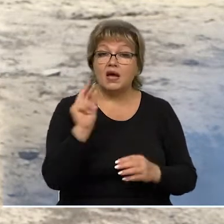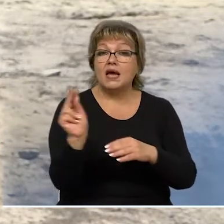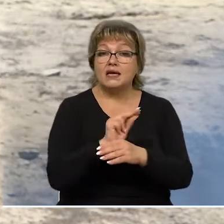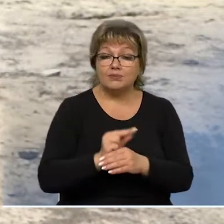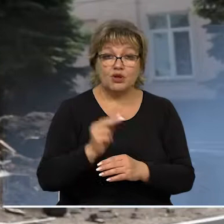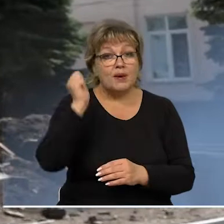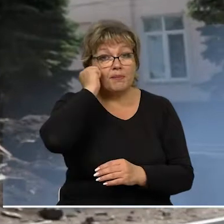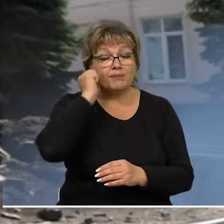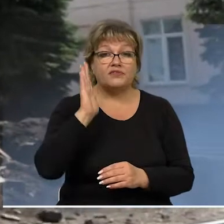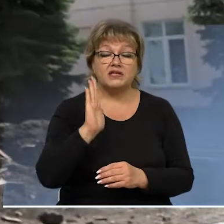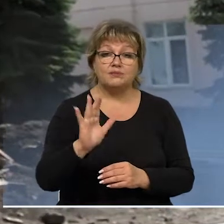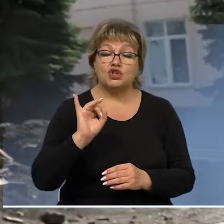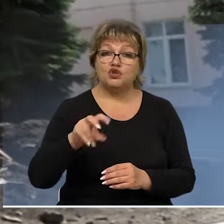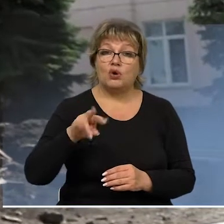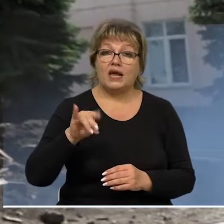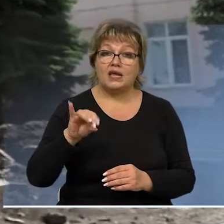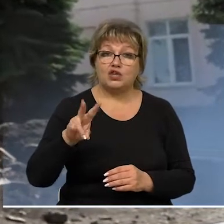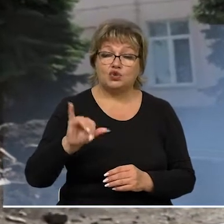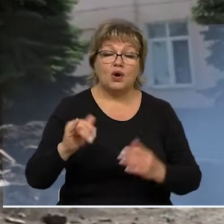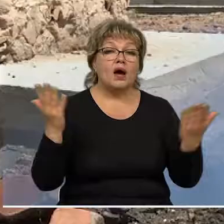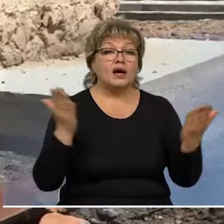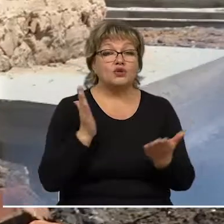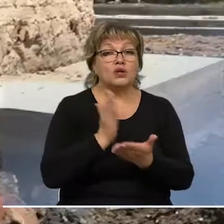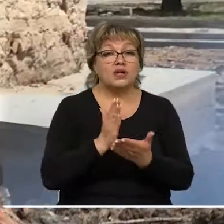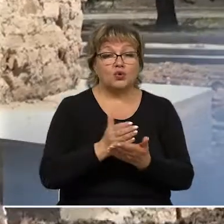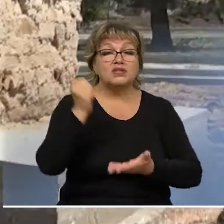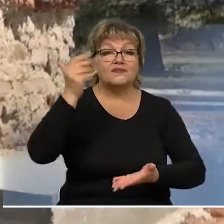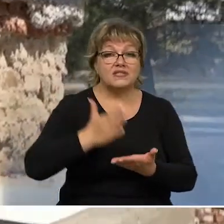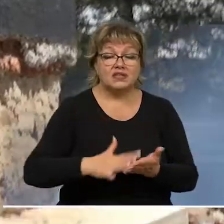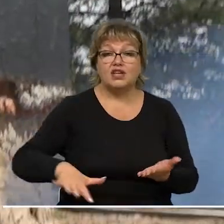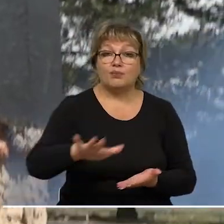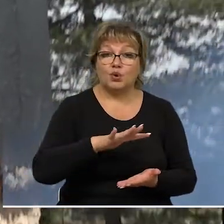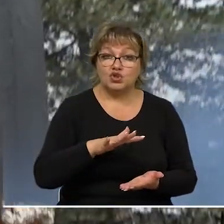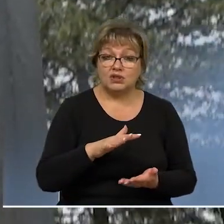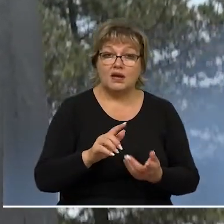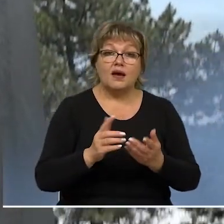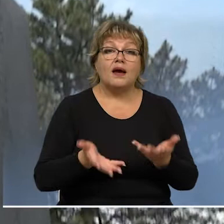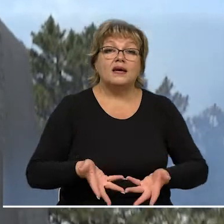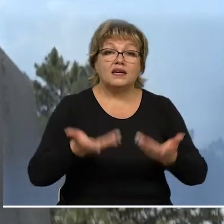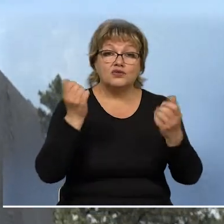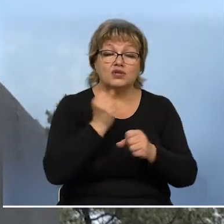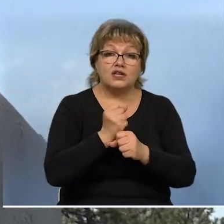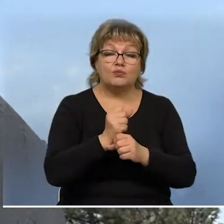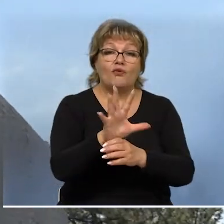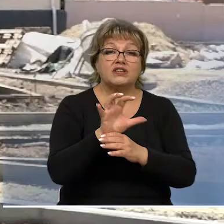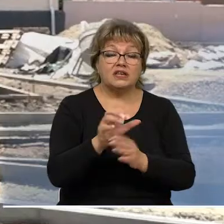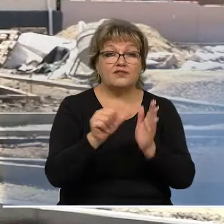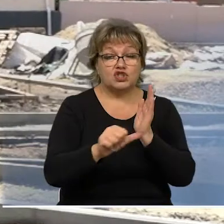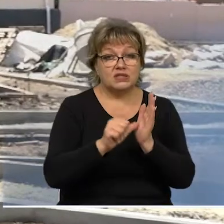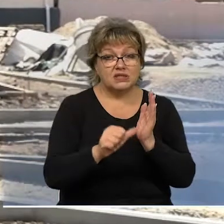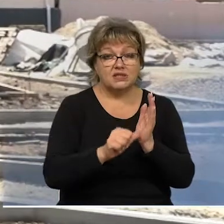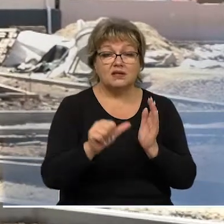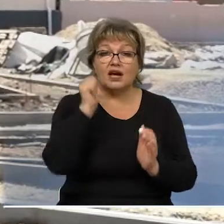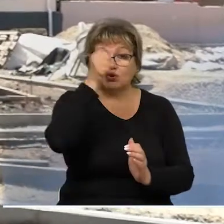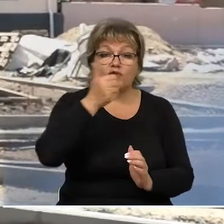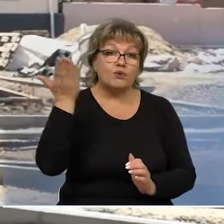будет красиво ремонтирует и памятник владимиру ильичу ленину который находится в самом центре площади реконструкцию делают по